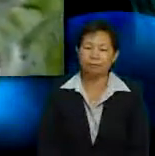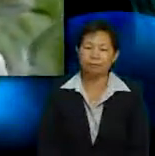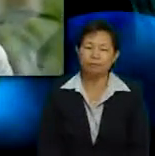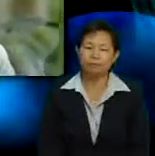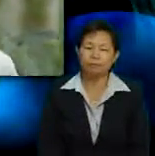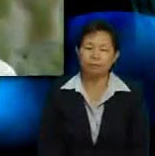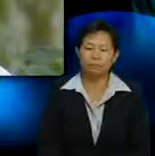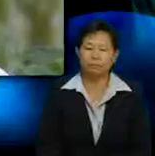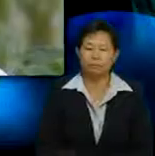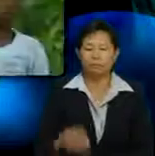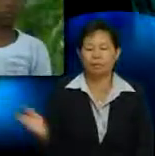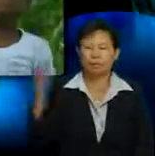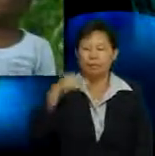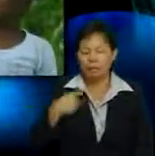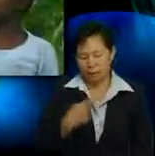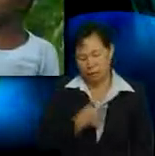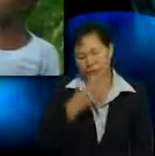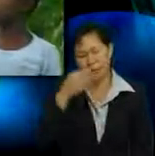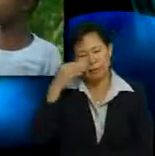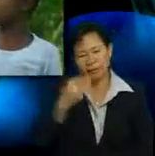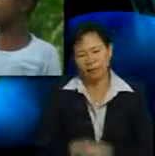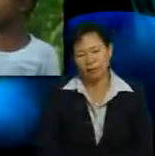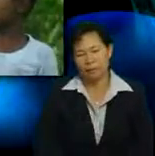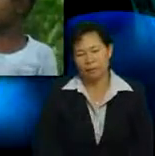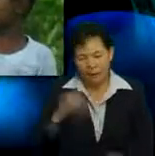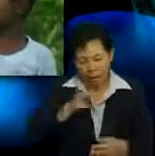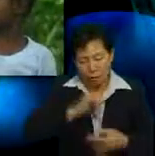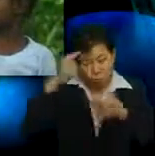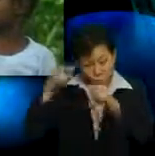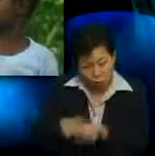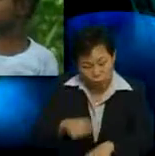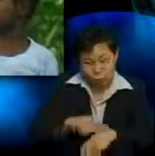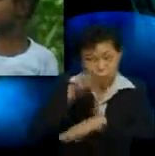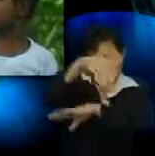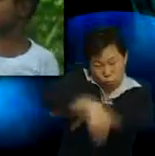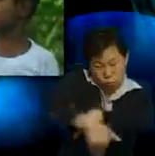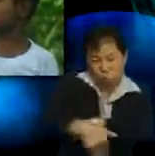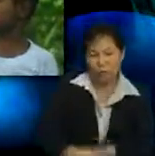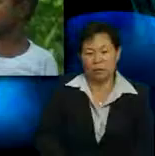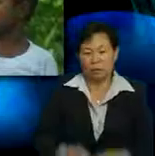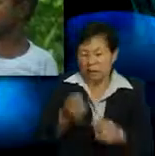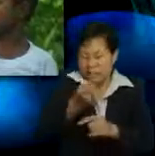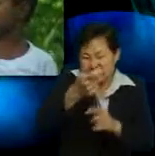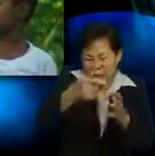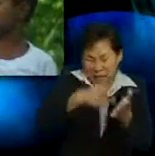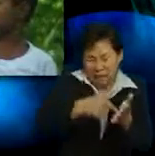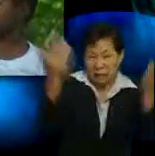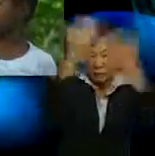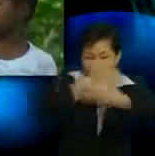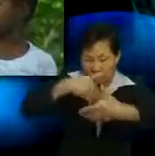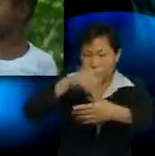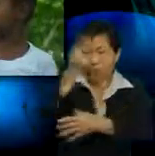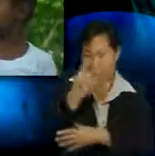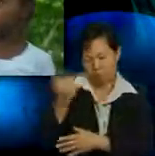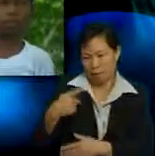Kita, Damak, marilah kita balik. Aku setuju dengan kau. Hari dah lewat. Sekejap lagi gelap dalam hutan ni.